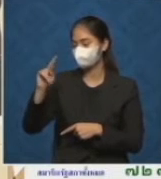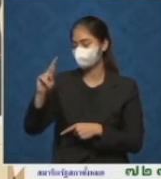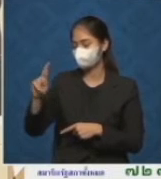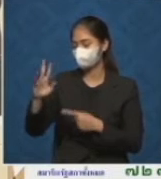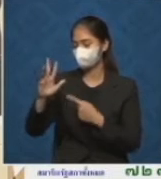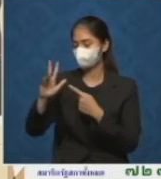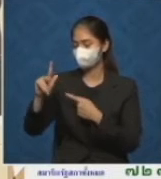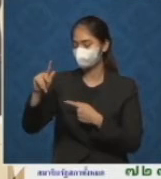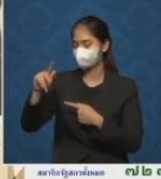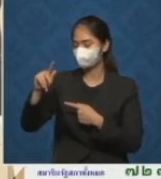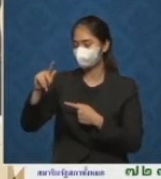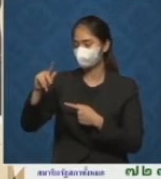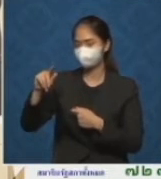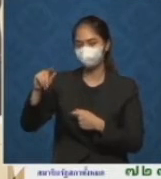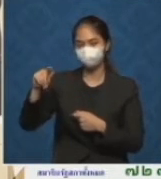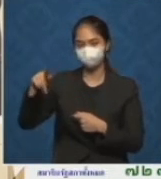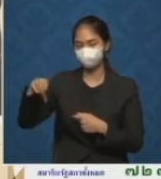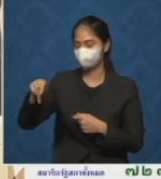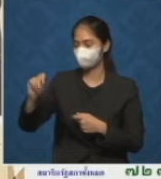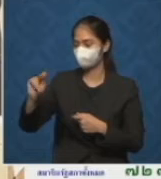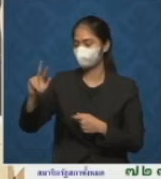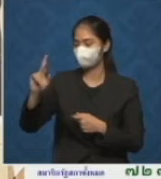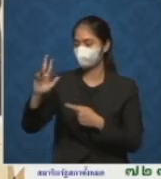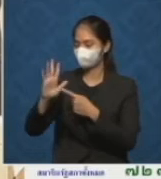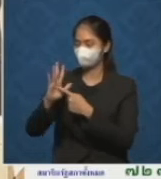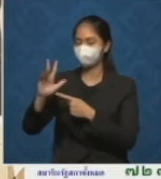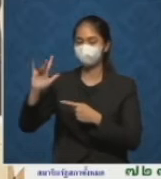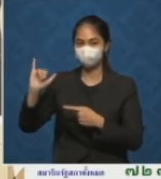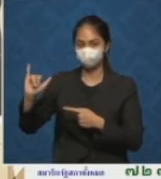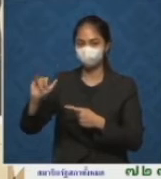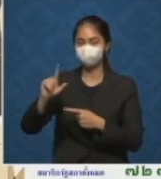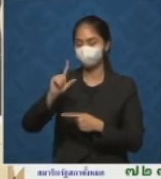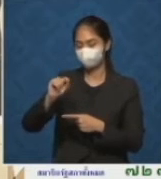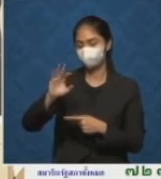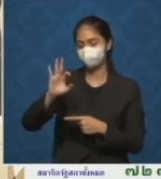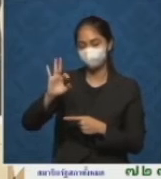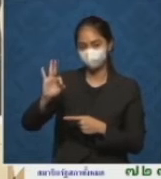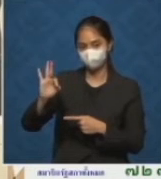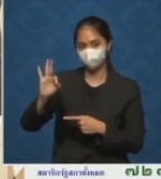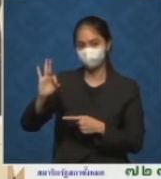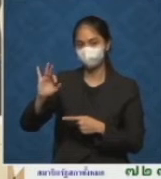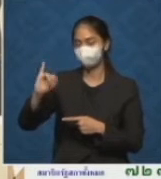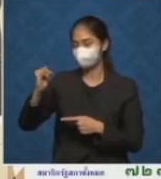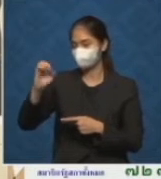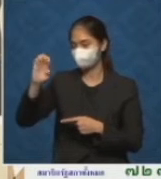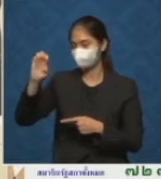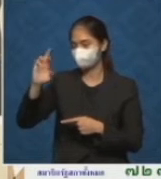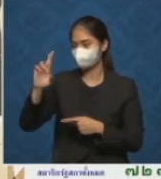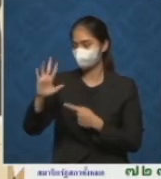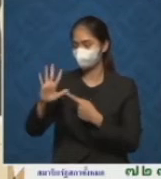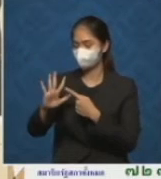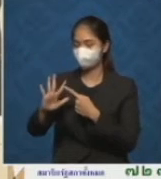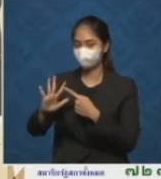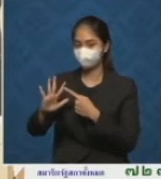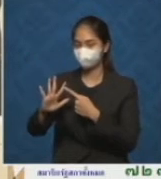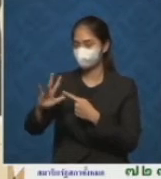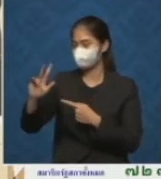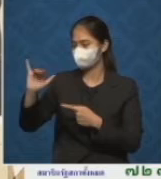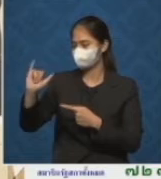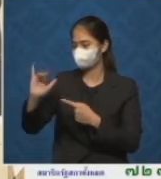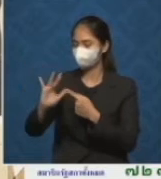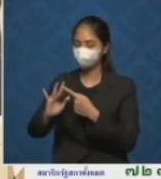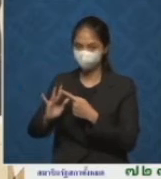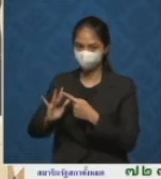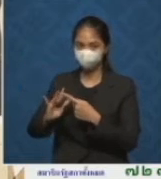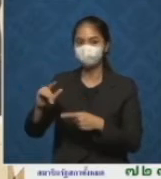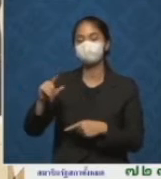ผ่งาม29นายจิรายุห่วงทรัพย์30นางอนุรักษ์บุญ